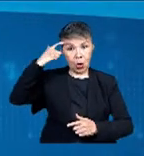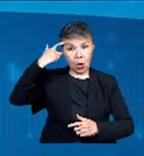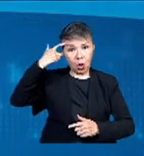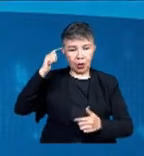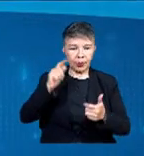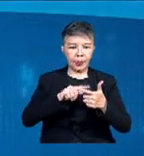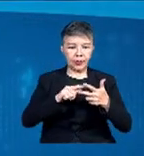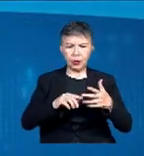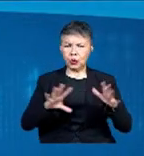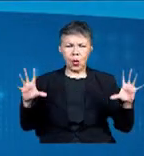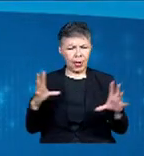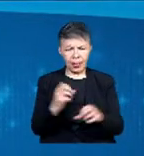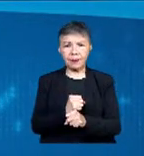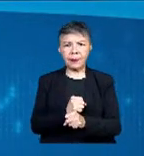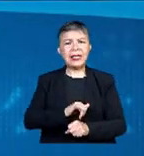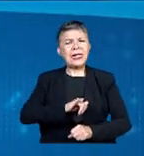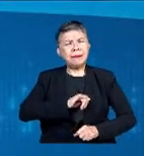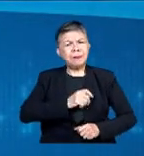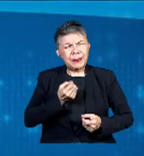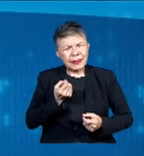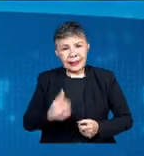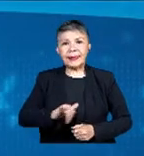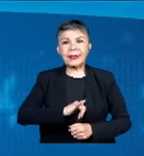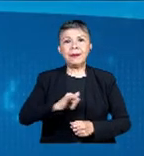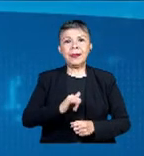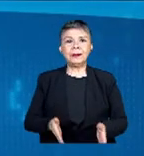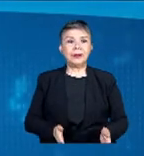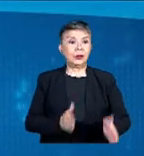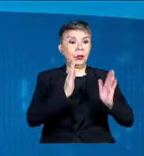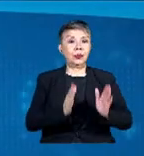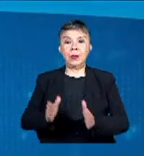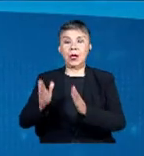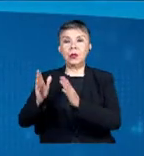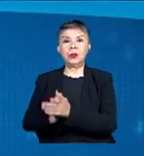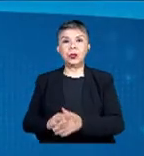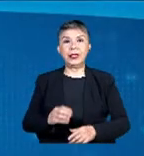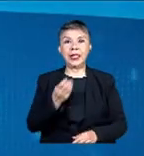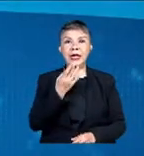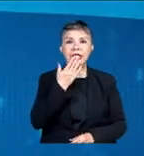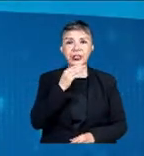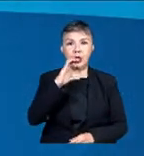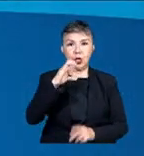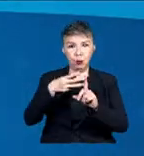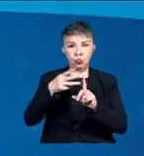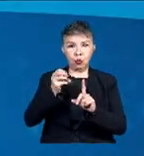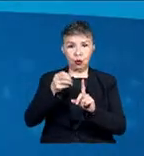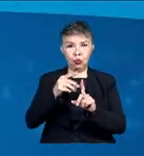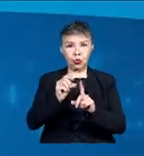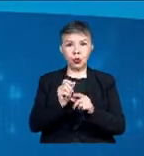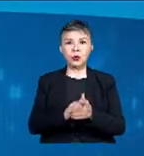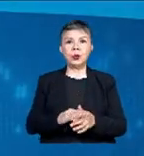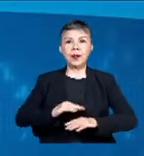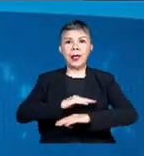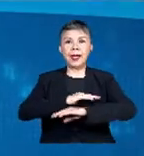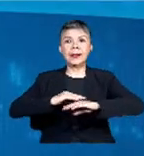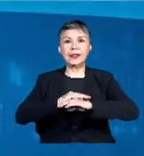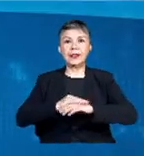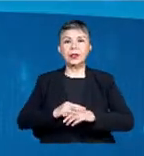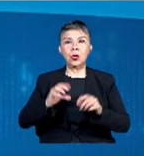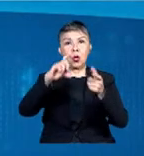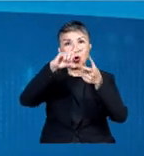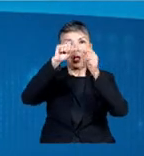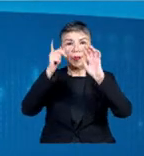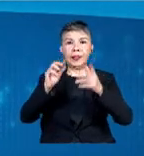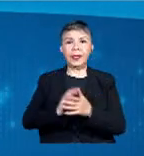psikolognya, lengkap persis yang akan kami bangun di Cibubur untuk para atlet-atlet